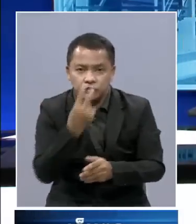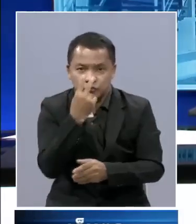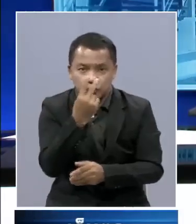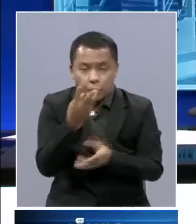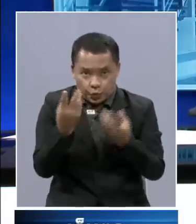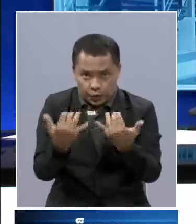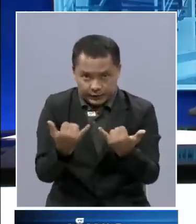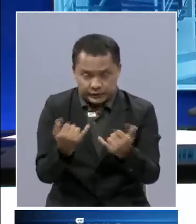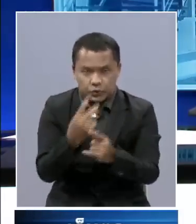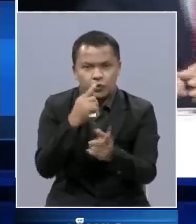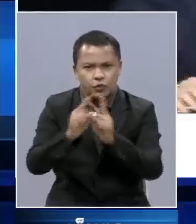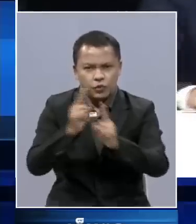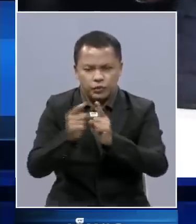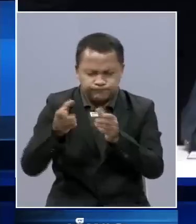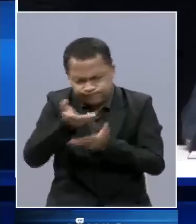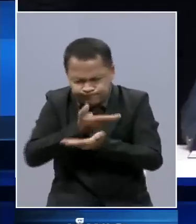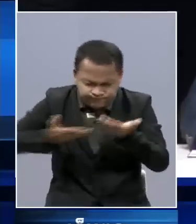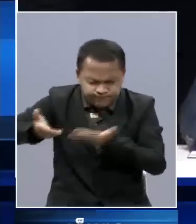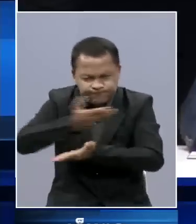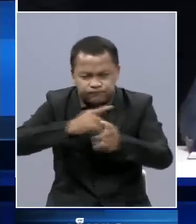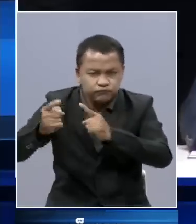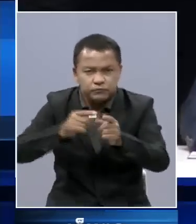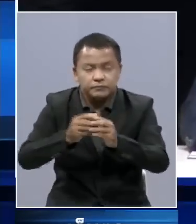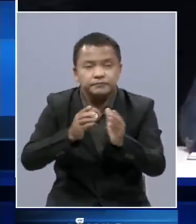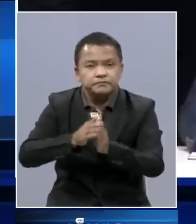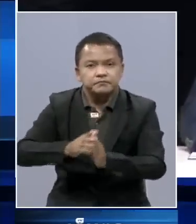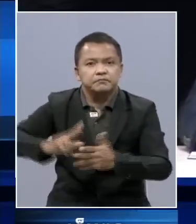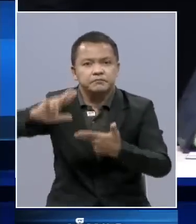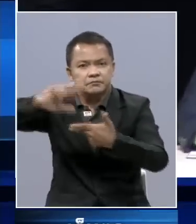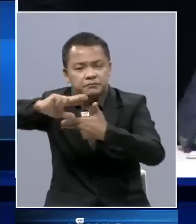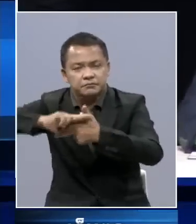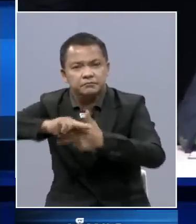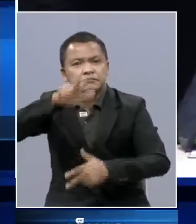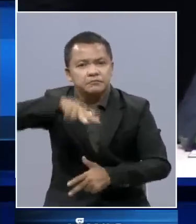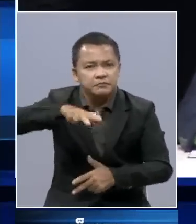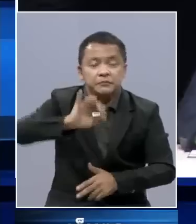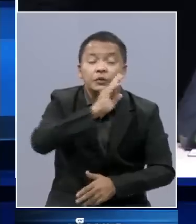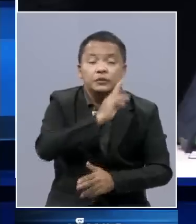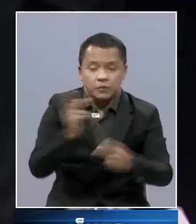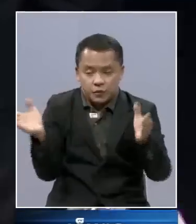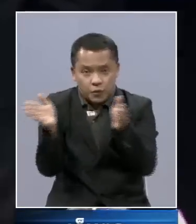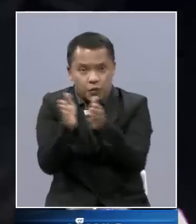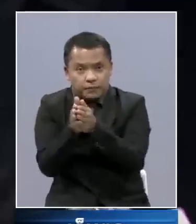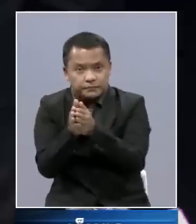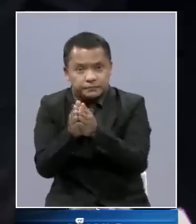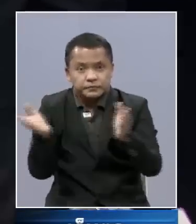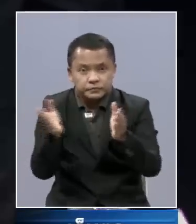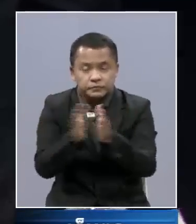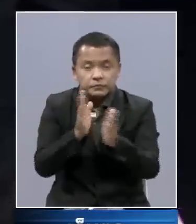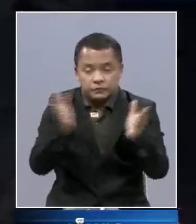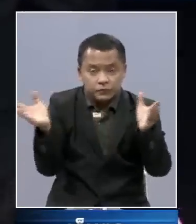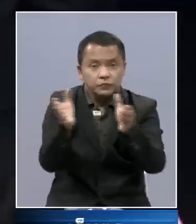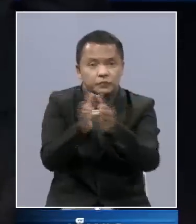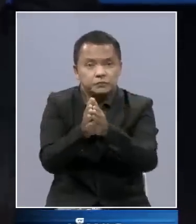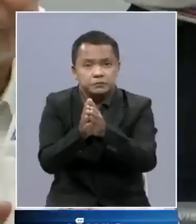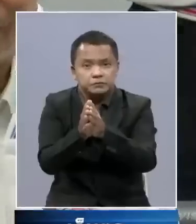ดูตอนนี้เขาคุยกันฝุ่นตลบเลยนะฮะว่าพลังประชารัฐกับเพื่อไทยถ้ามาบวกรวมกันถ้าควบรวมกัน